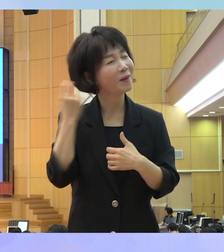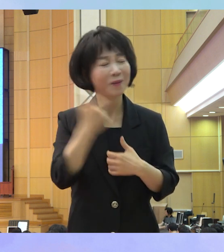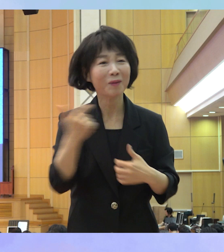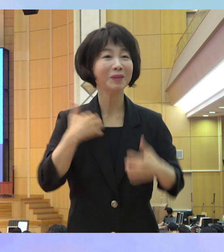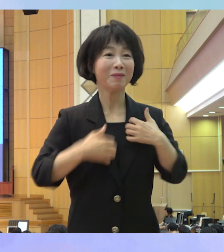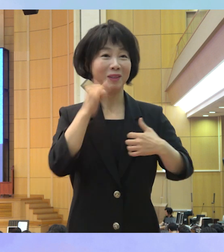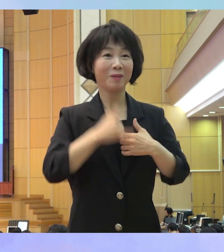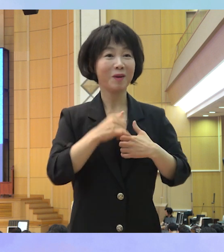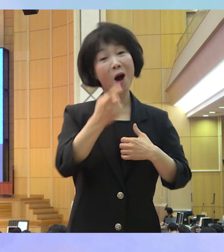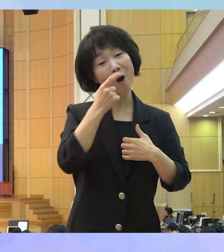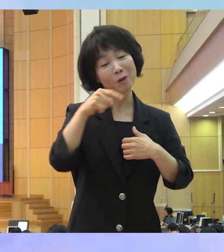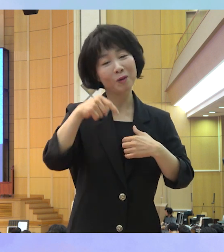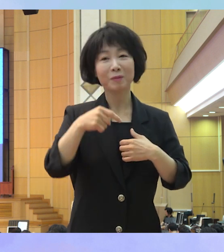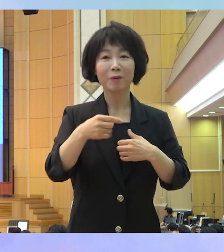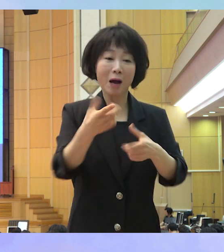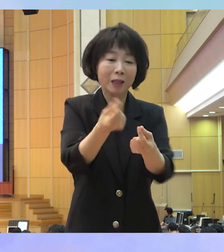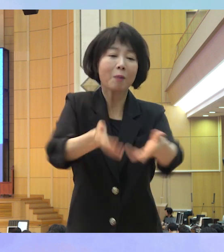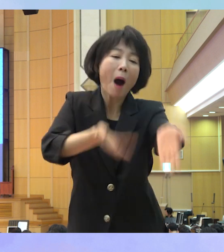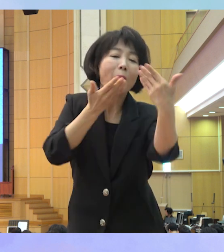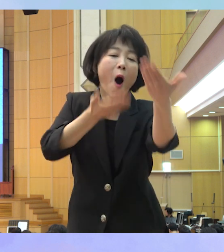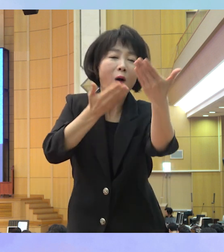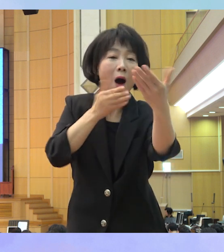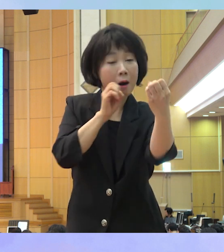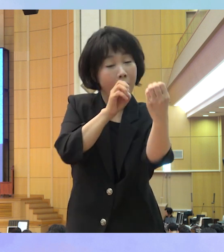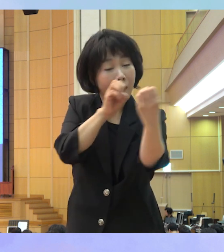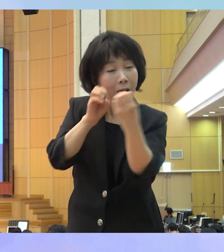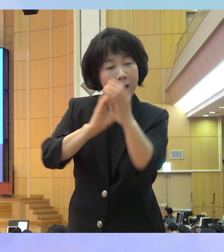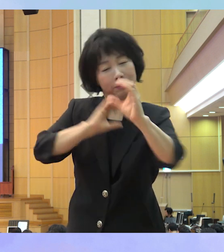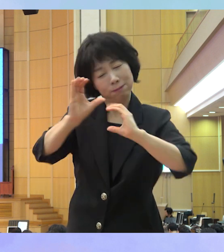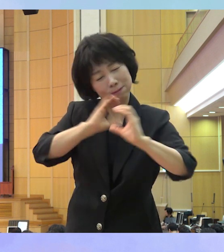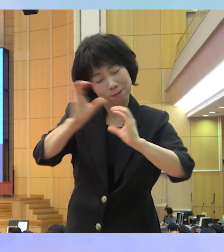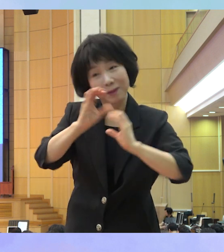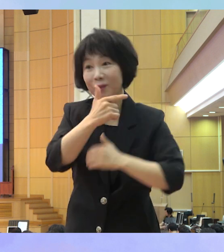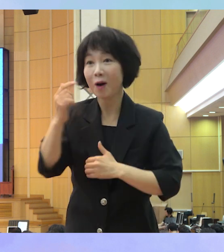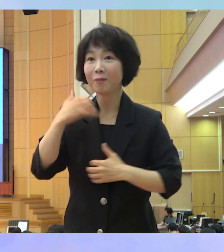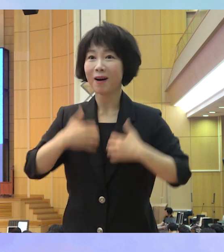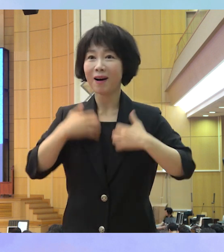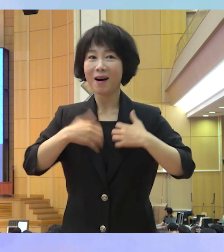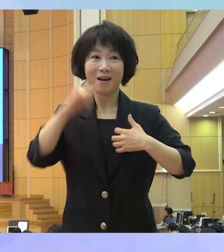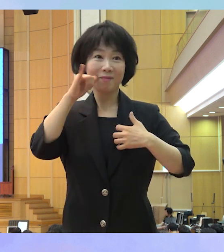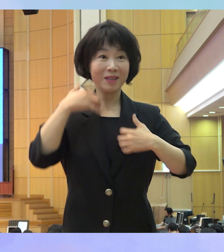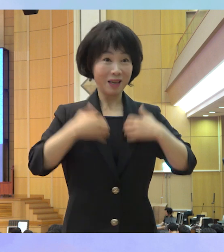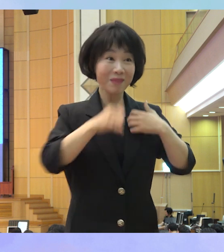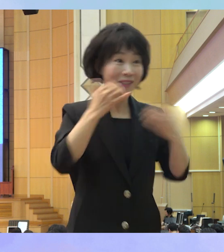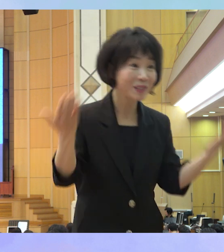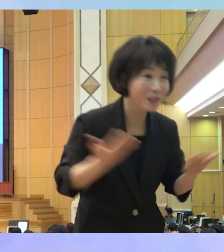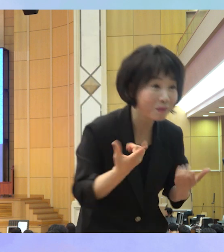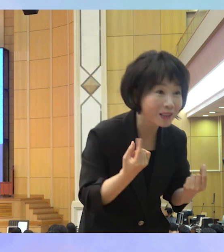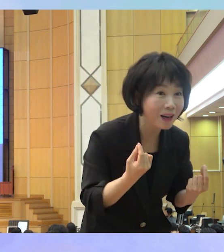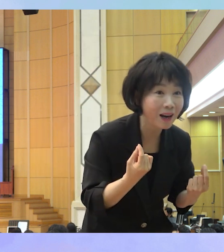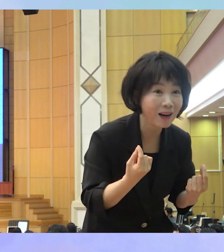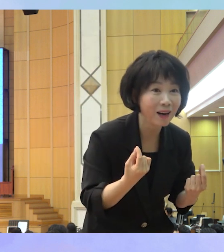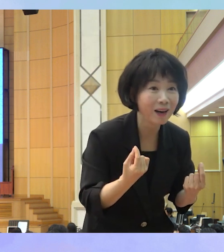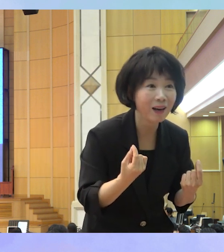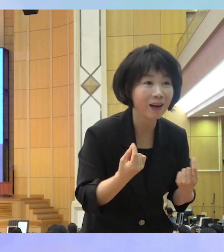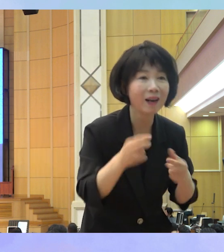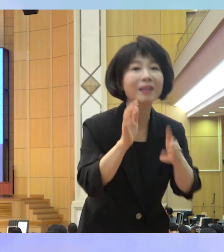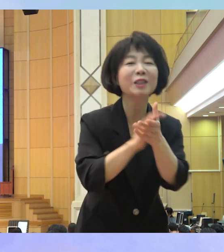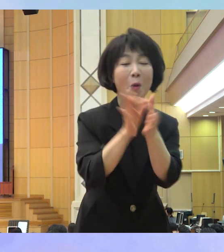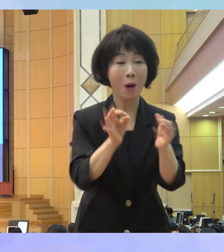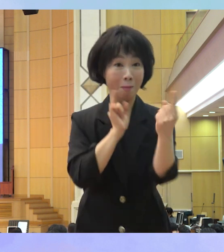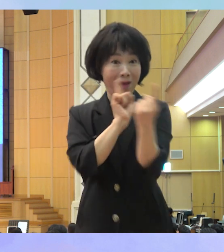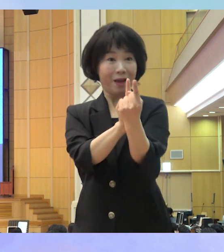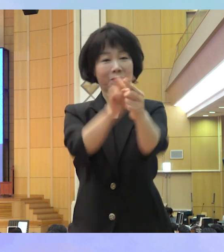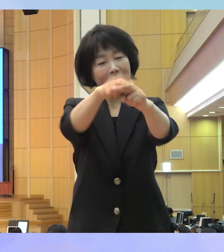뭐 커피를 마시고 밥을 먹으면서 그냥 친구 만나가지고 그냥 밥만 네가 빨리 먹네, 내가 빨리 먹네